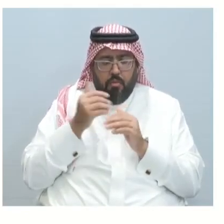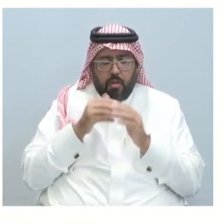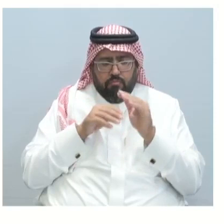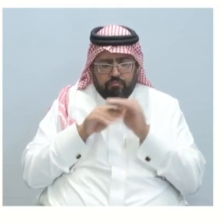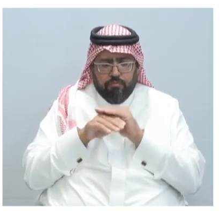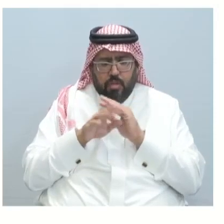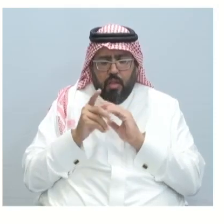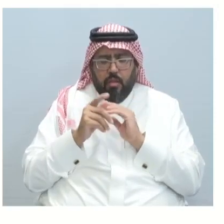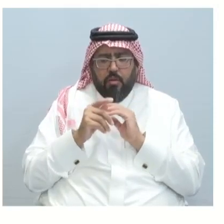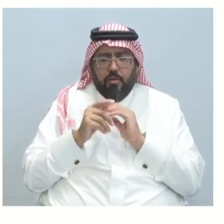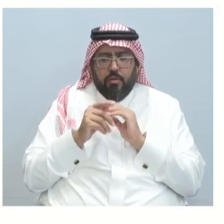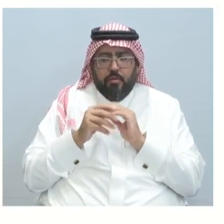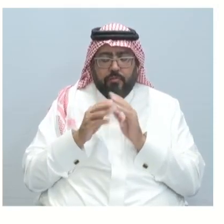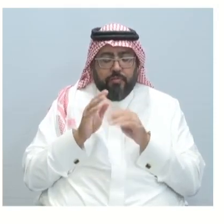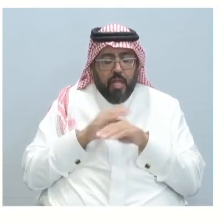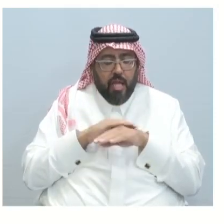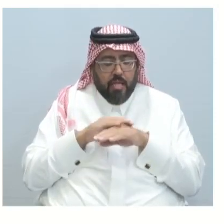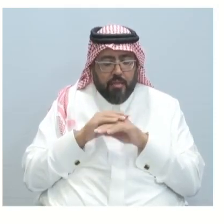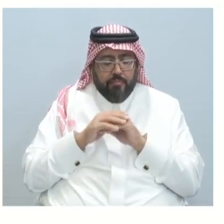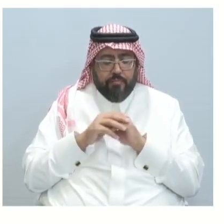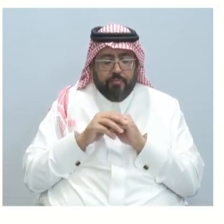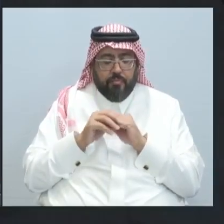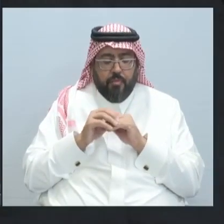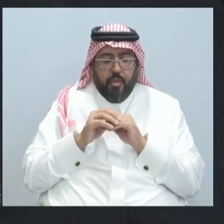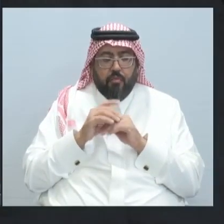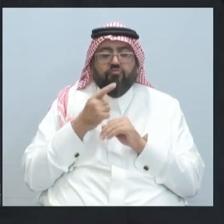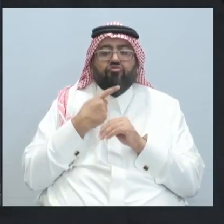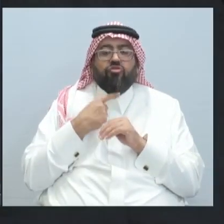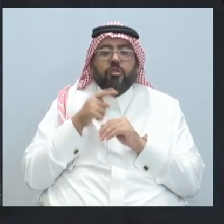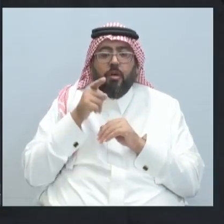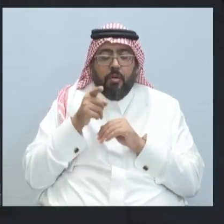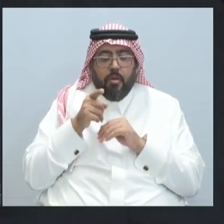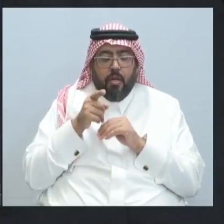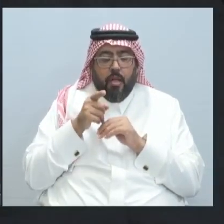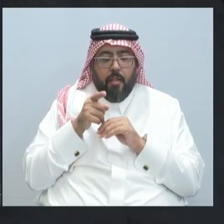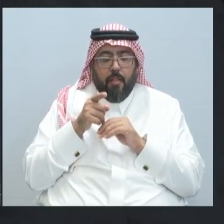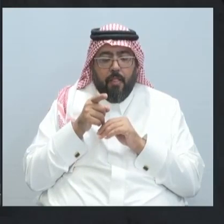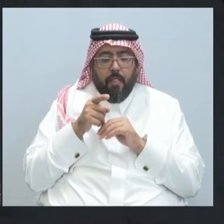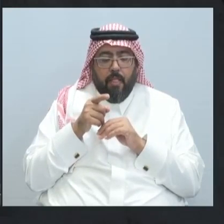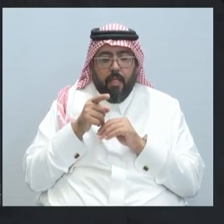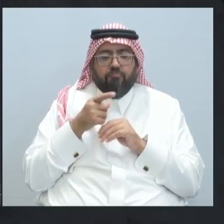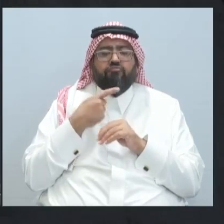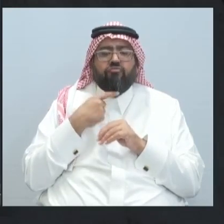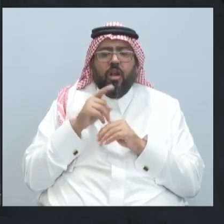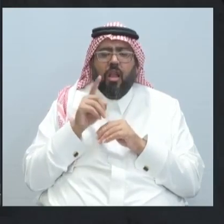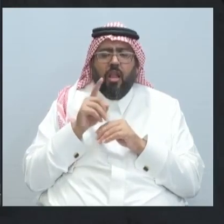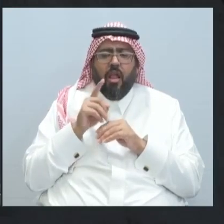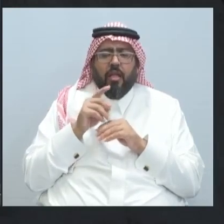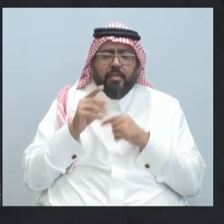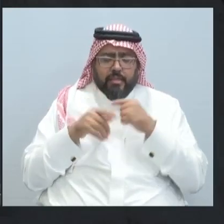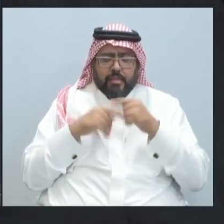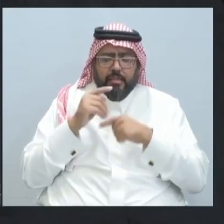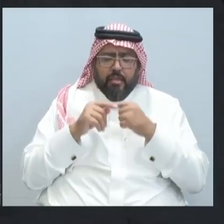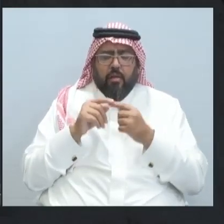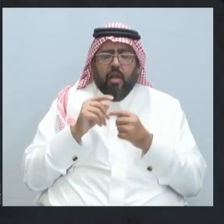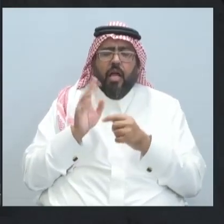يطلبا منك وهذا من الاحسان ولو طلبا منك وانت في عدم رغبه فابذل